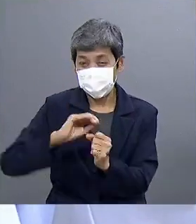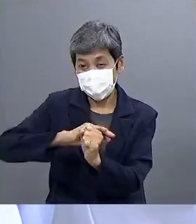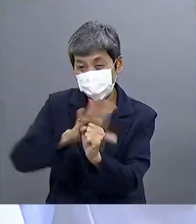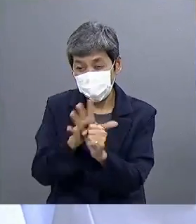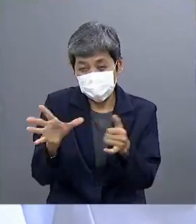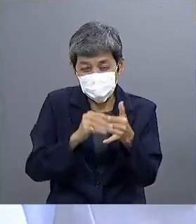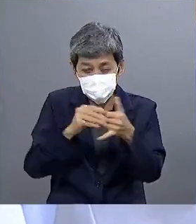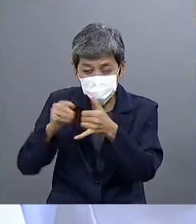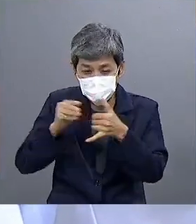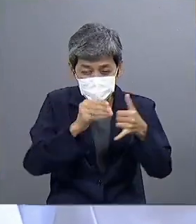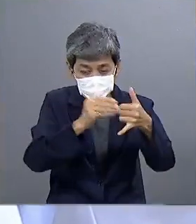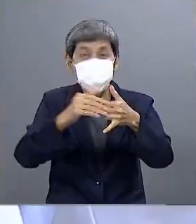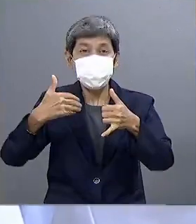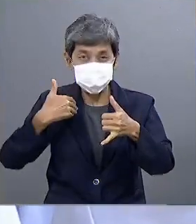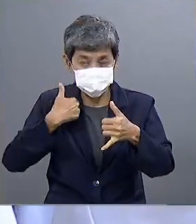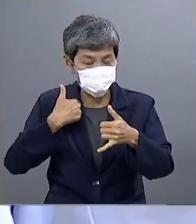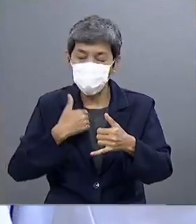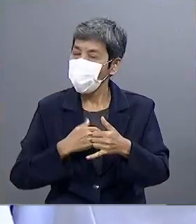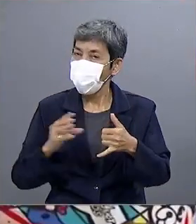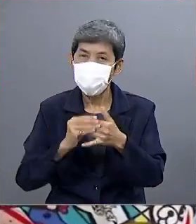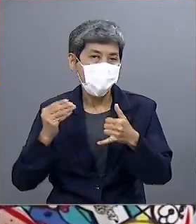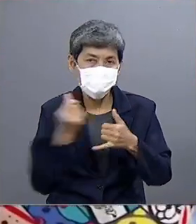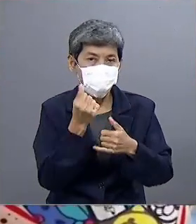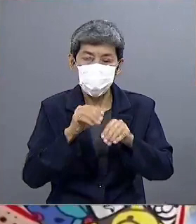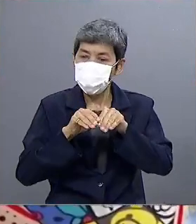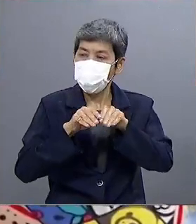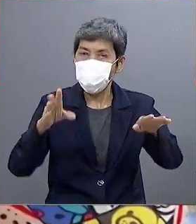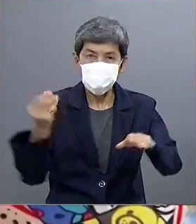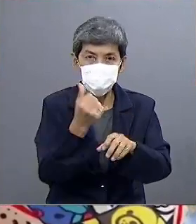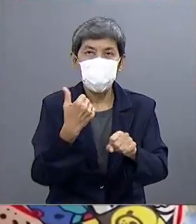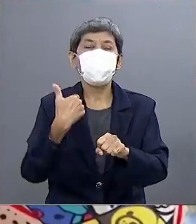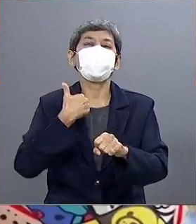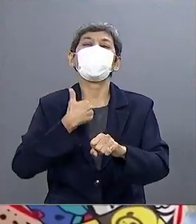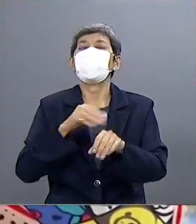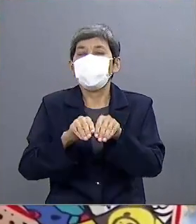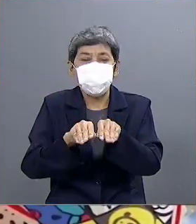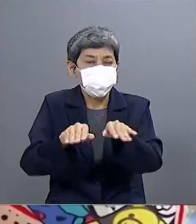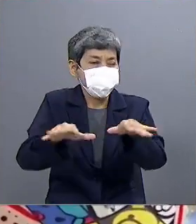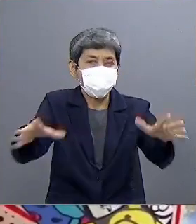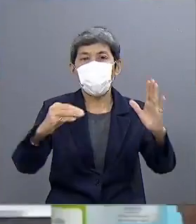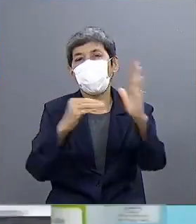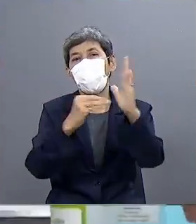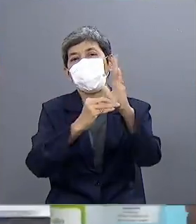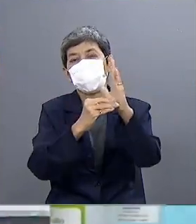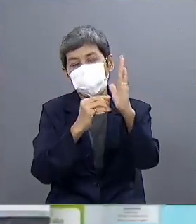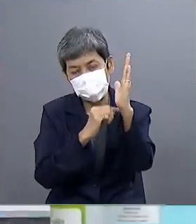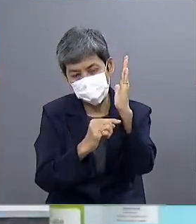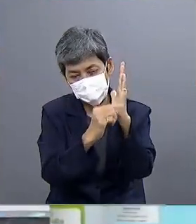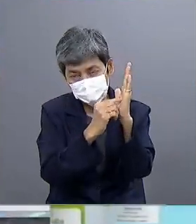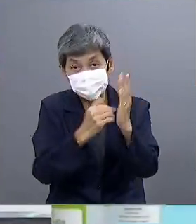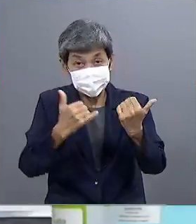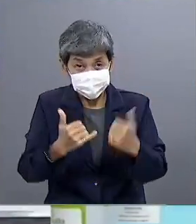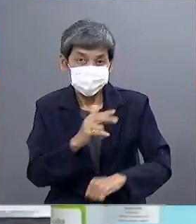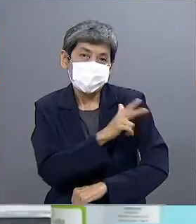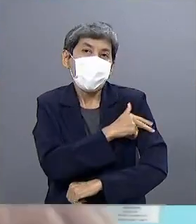บว่ามีการติดเชื้อได้ง่ายขึ้นแพร่ระบาดได้อย่างรวดเร็วแล้วก็เป็นวงกว้างในพื้นที่กรุงเทพและปริมณฑลนายแพทย์เกียรติภูมิวงศ์ละ